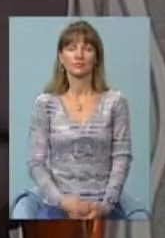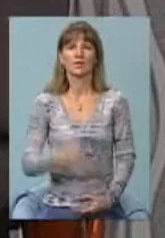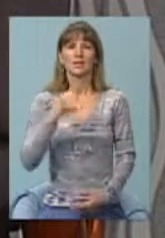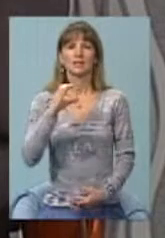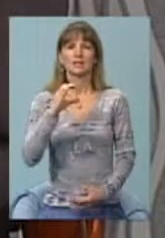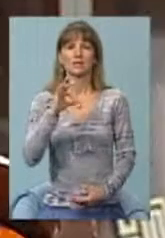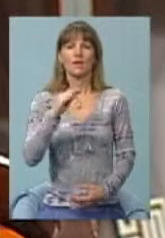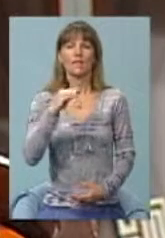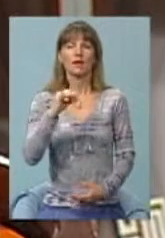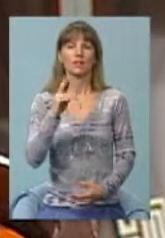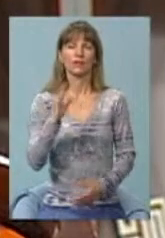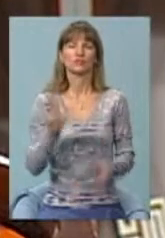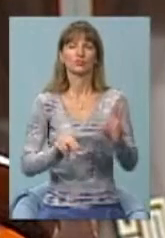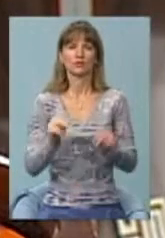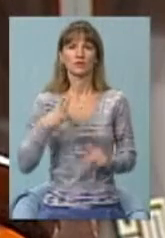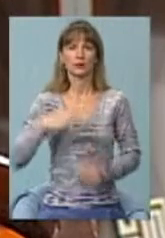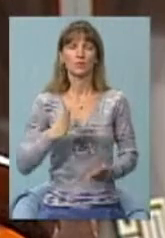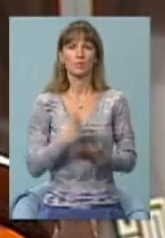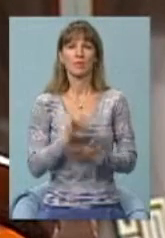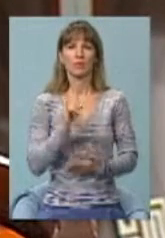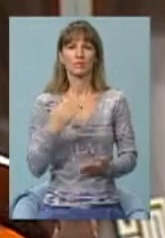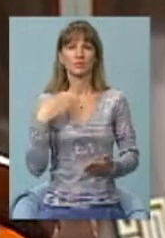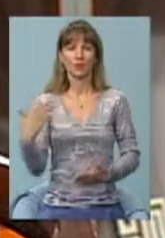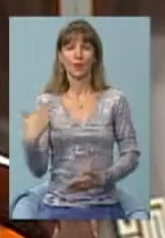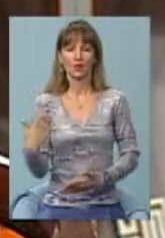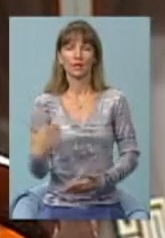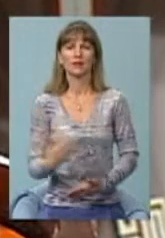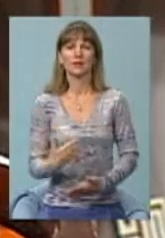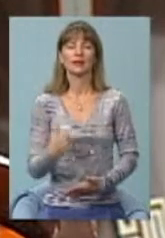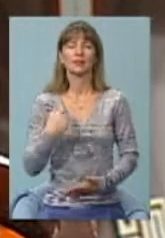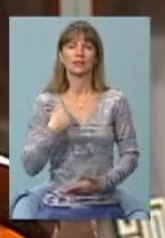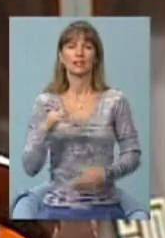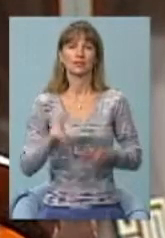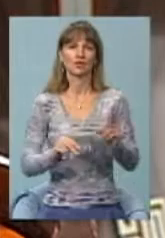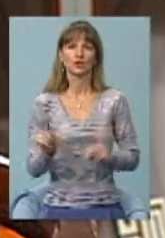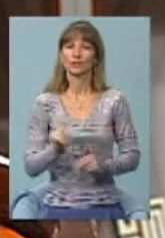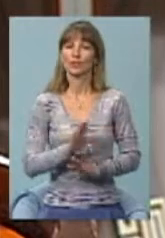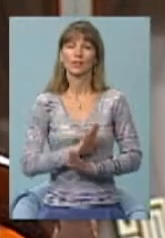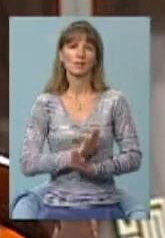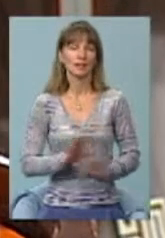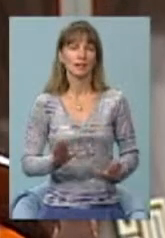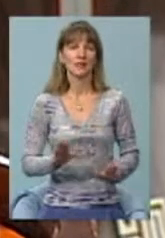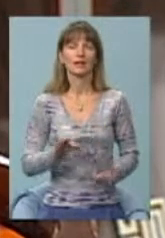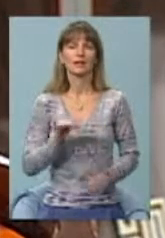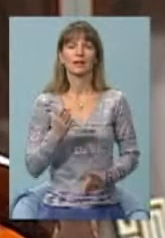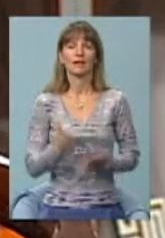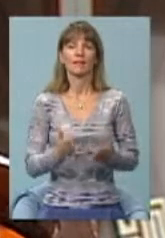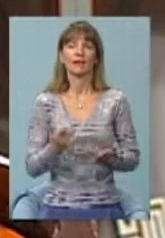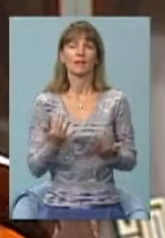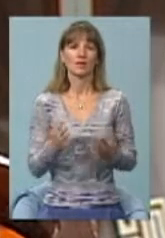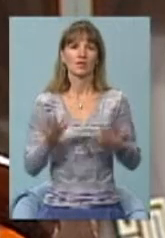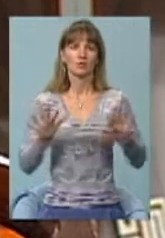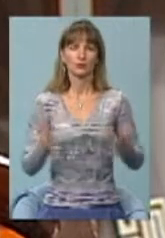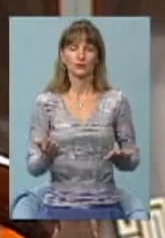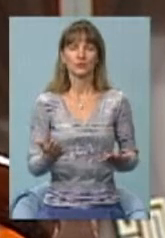Софійко, як ти взагалі вважаєш, стриманість має якісь негативні сторони? Я вважаю, що ні, але, мабуть, в деяких випадках